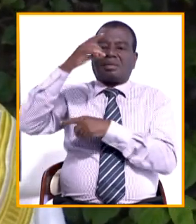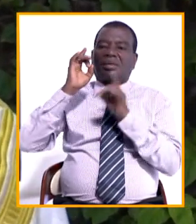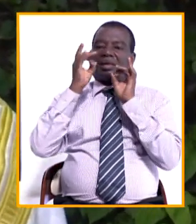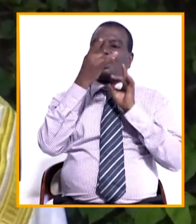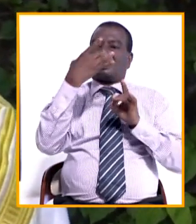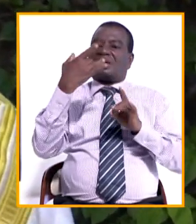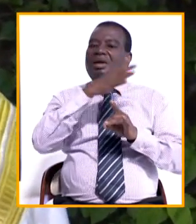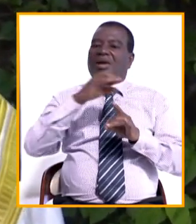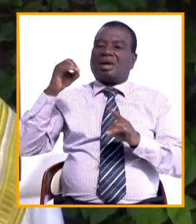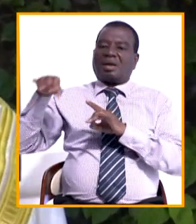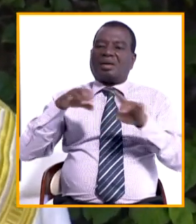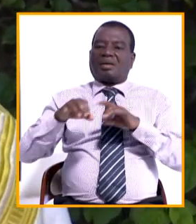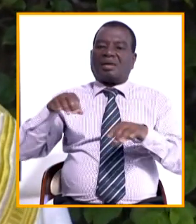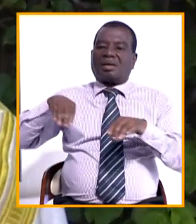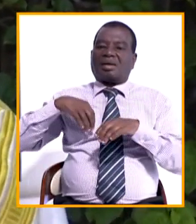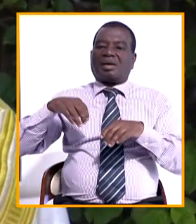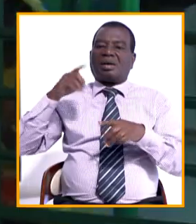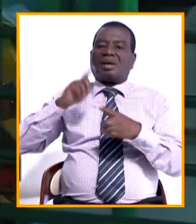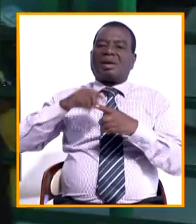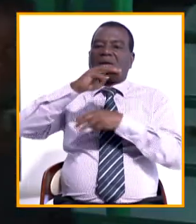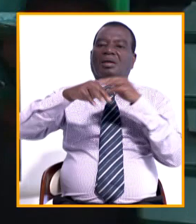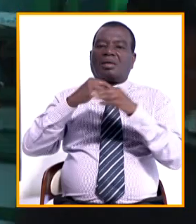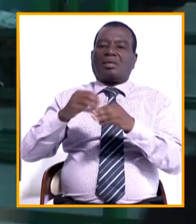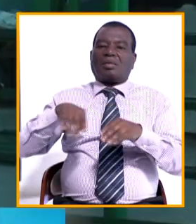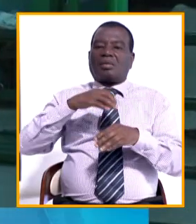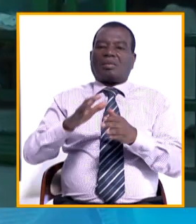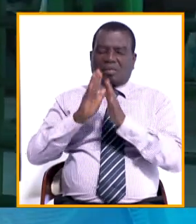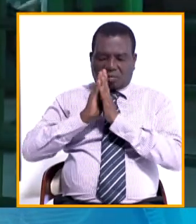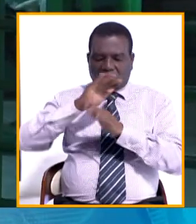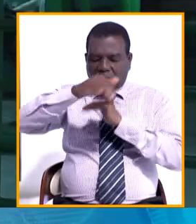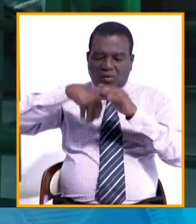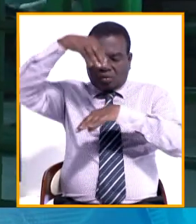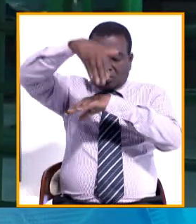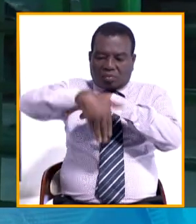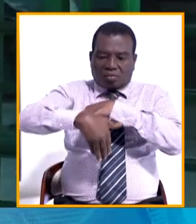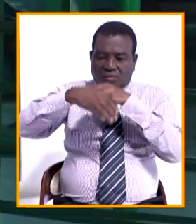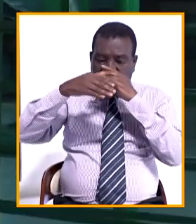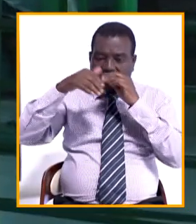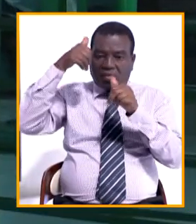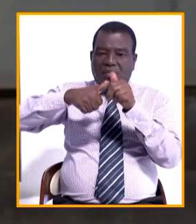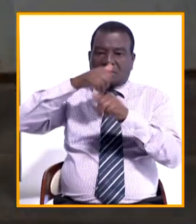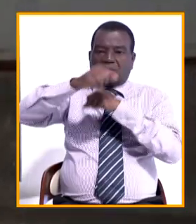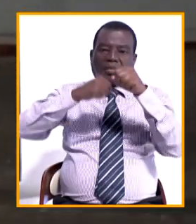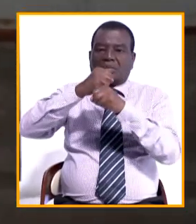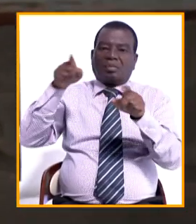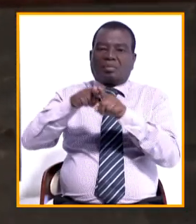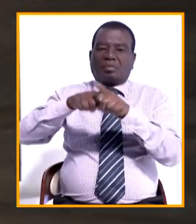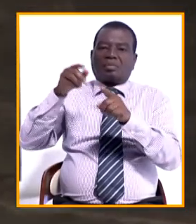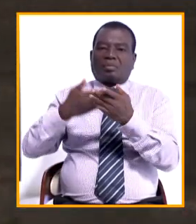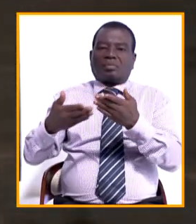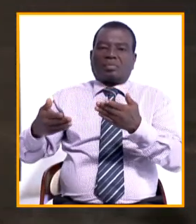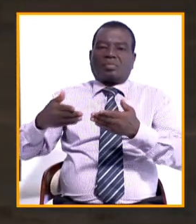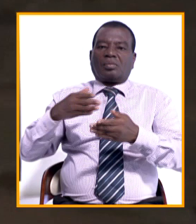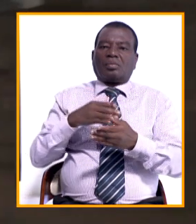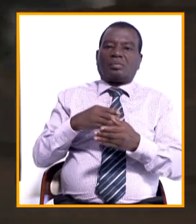grâce qu'il a eu à nous faire. À l'humanité. On va prier toute la nuit. Chaque année, c'est la même chose. Komori lui se